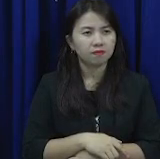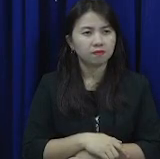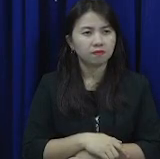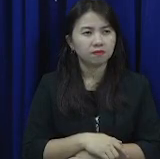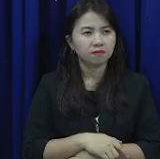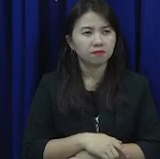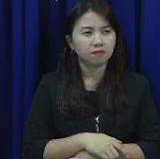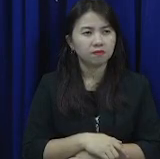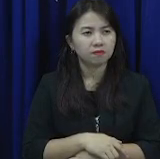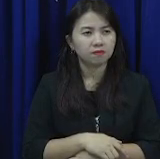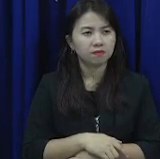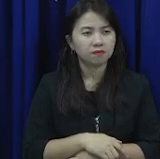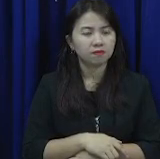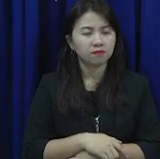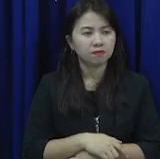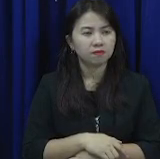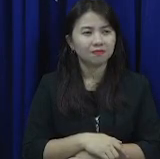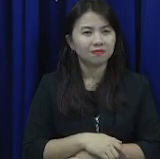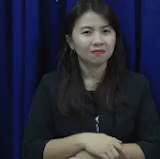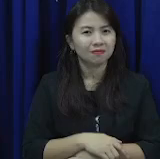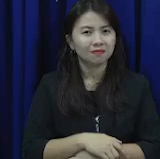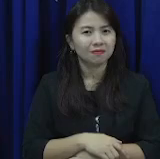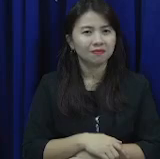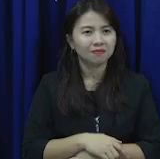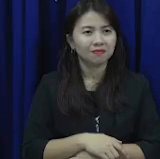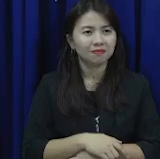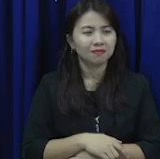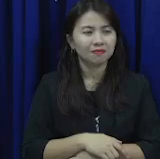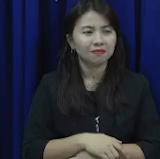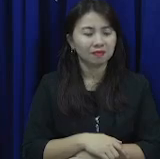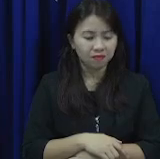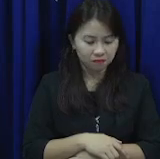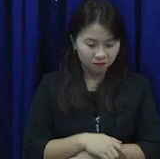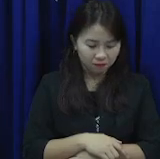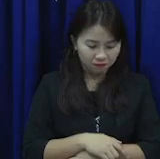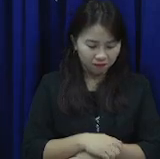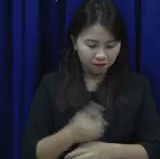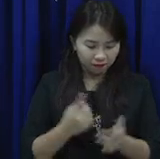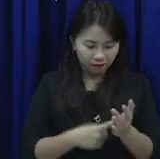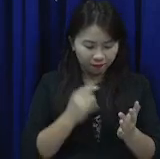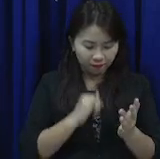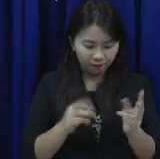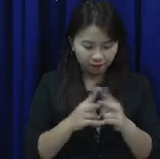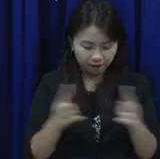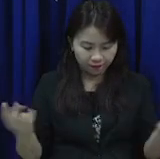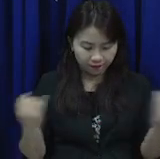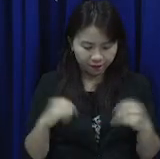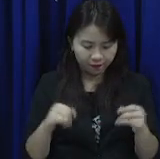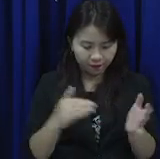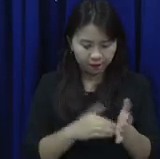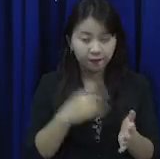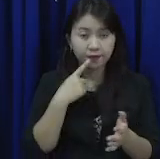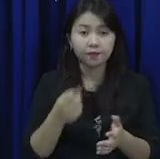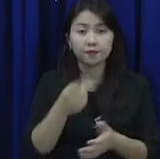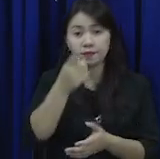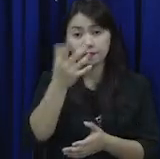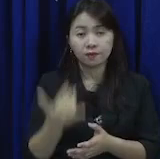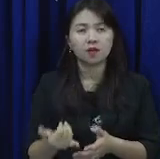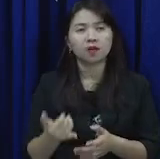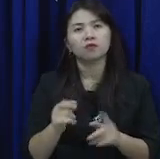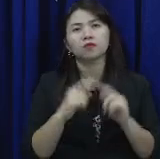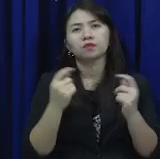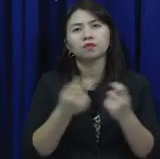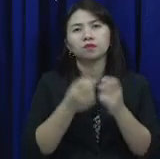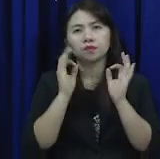ng trust you see So this is very important again inuulit ko team f team preparation